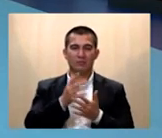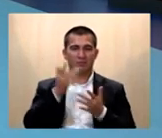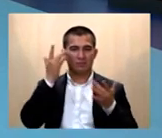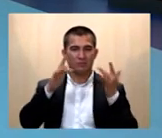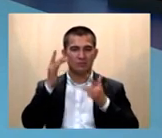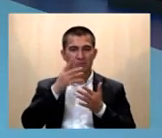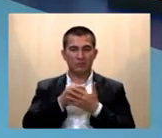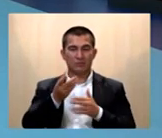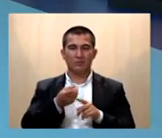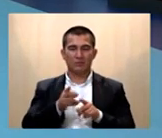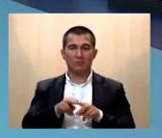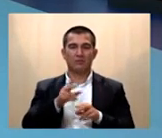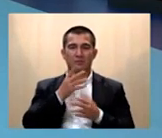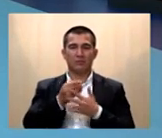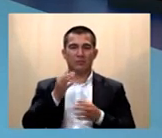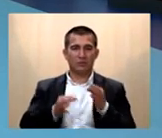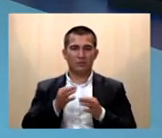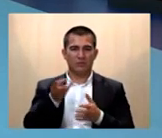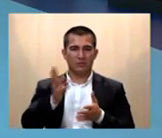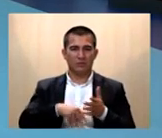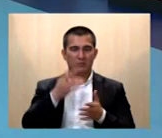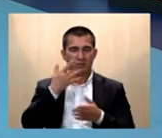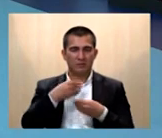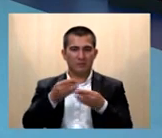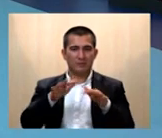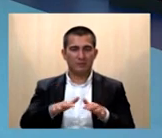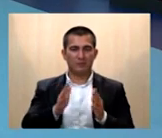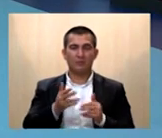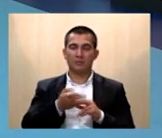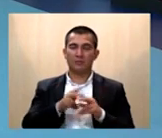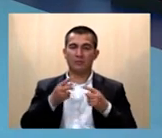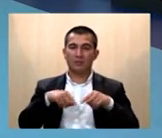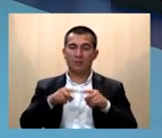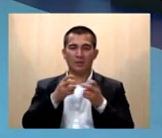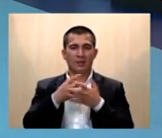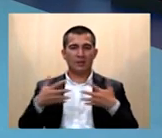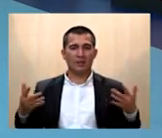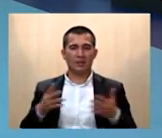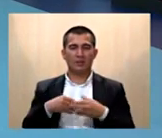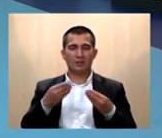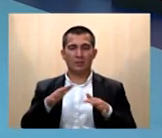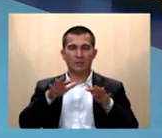hakam jarima belgilaydi. Jarimalar har xil holatda joydan